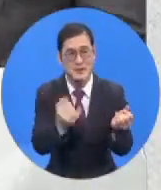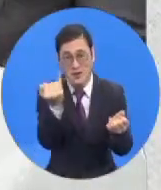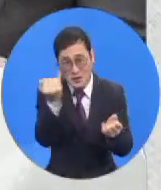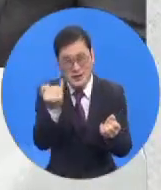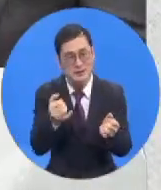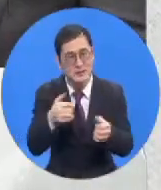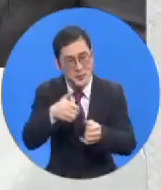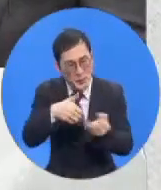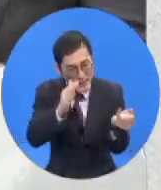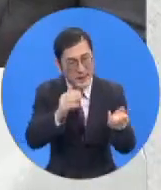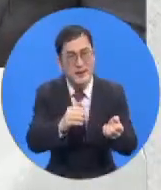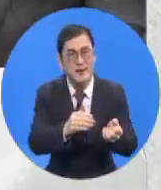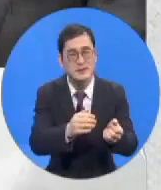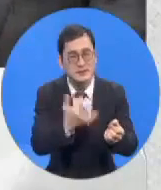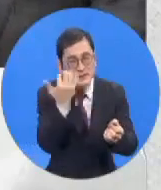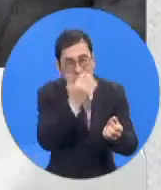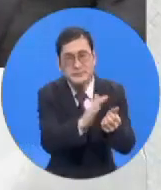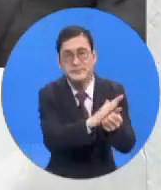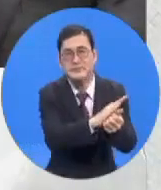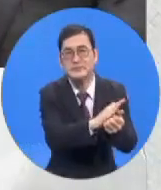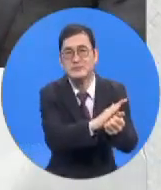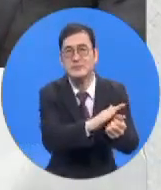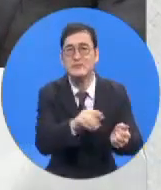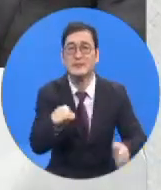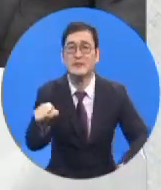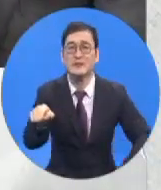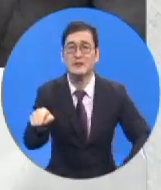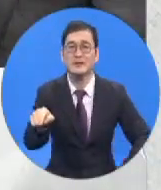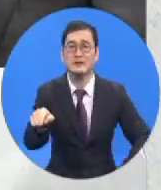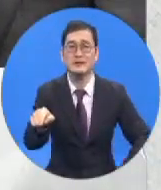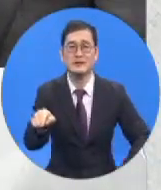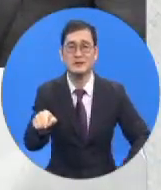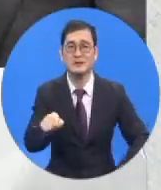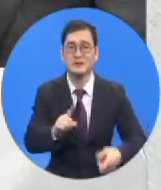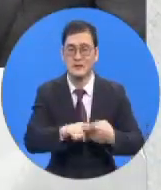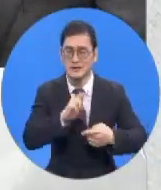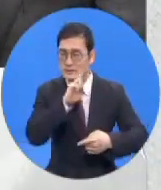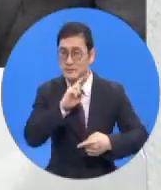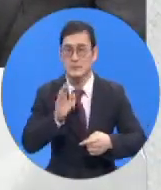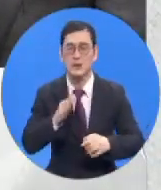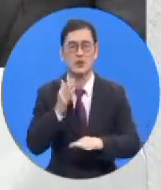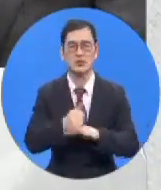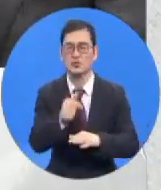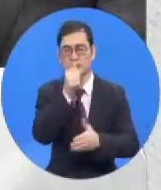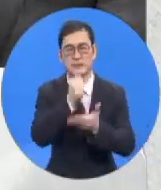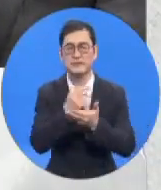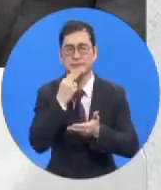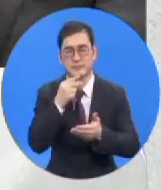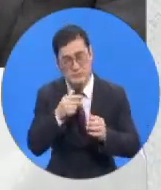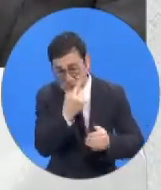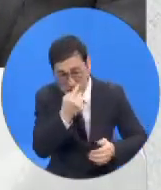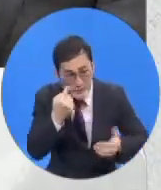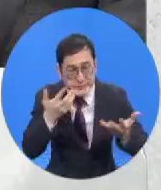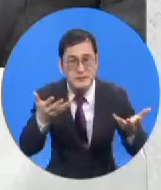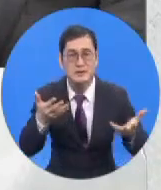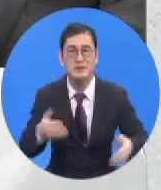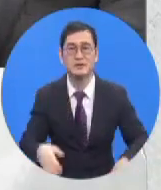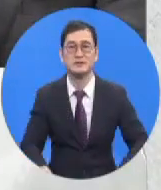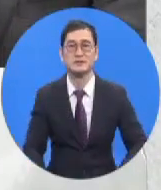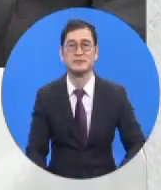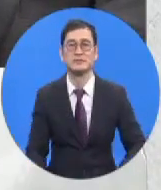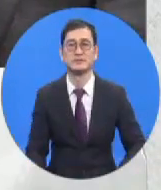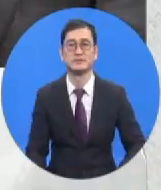기소할 사안이 아닌 것이고, 별건으로 다른 사람이 이제 김학의 씨한테 접대를 한 걸 가지고